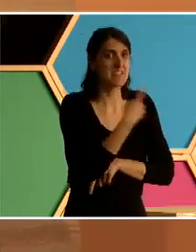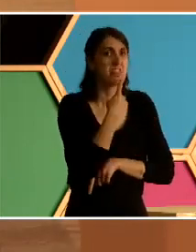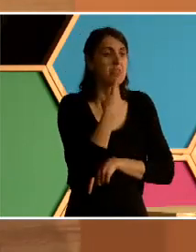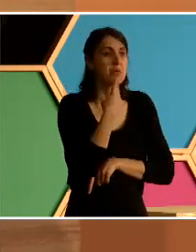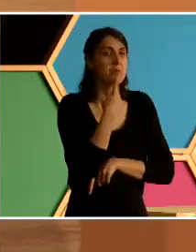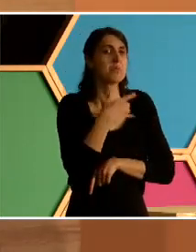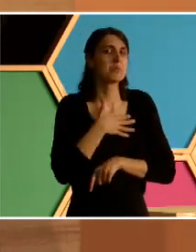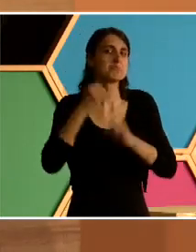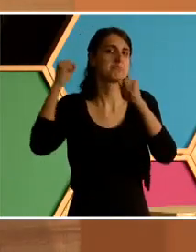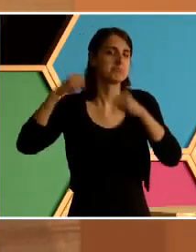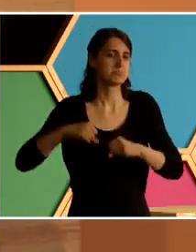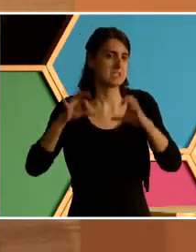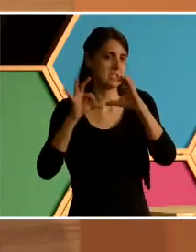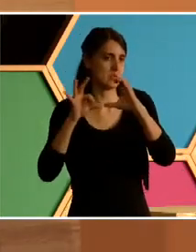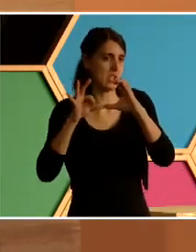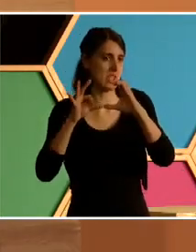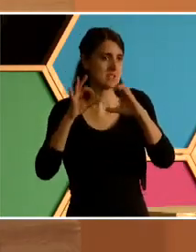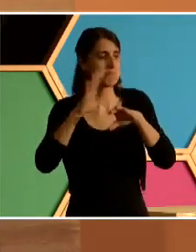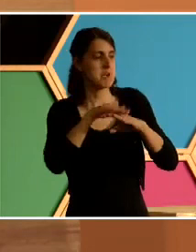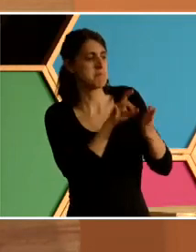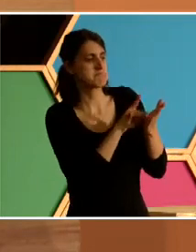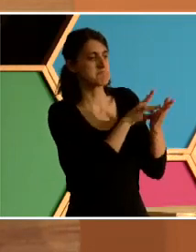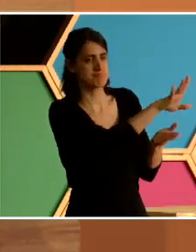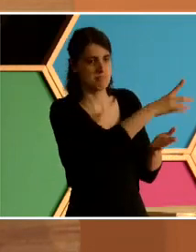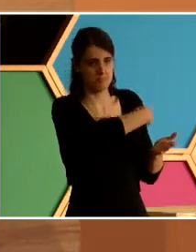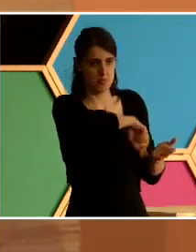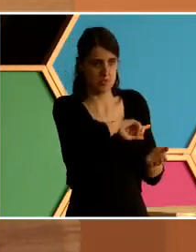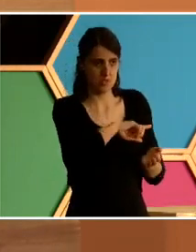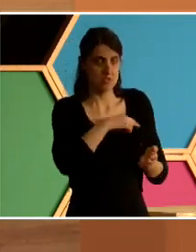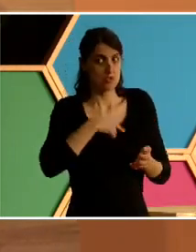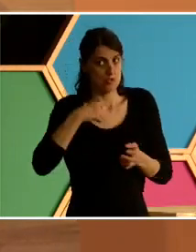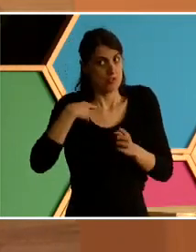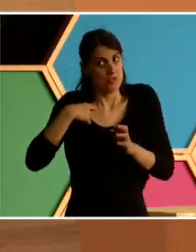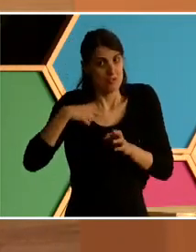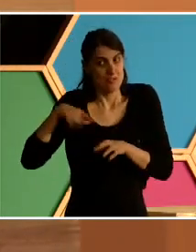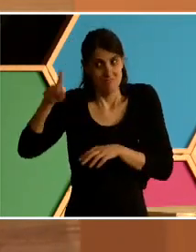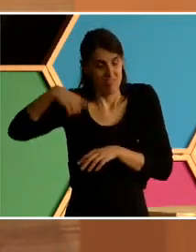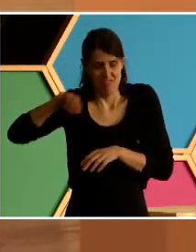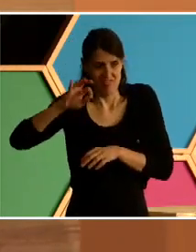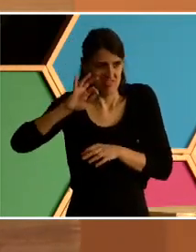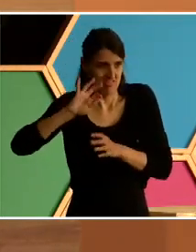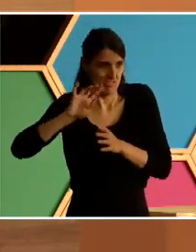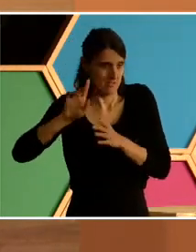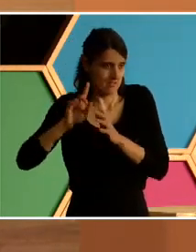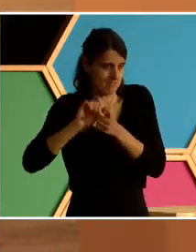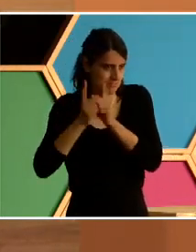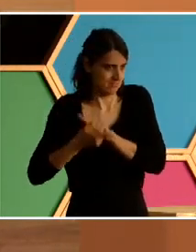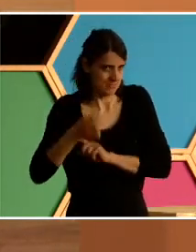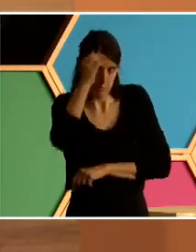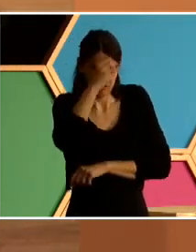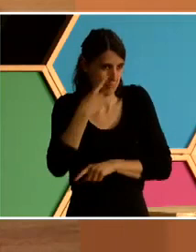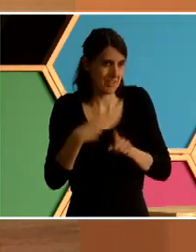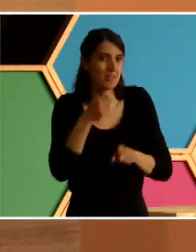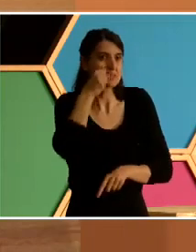vol pactar amb Ciutadans per fer-nos fora nosaltres. Jo espero que rectifiquin, perquè no crec que això representi el